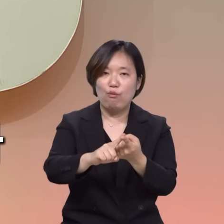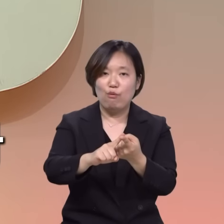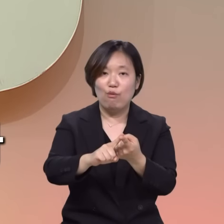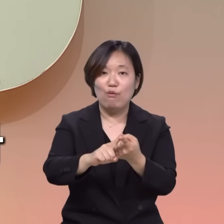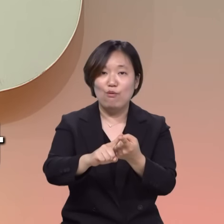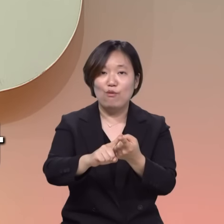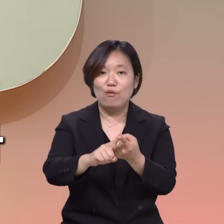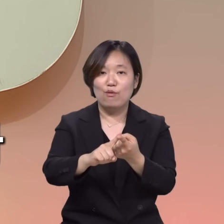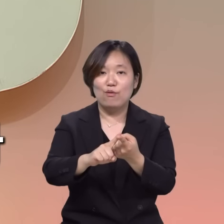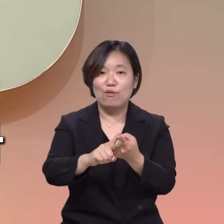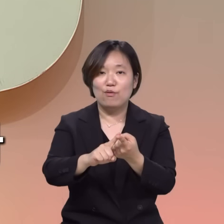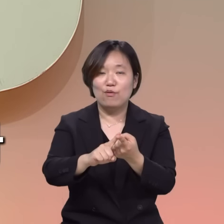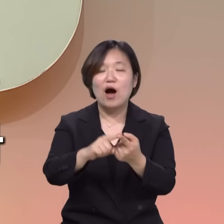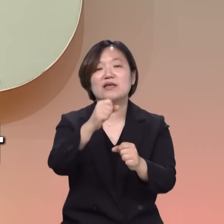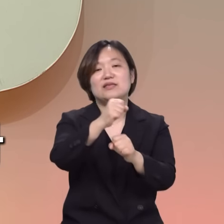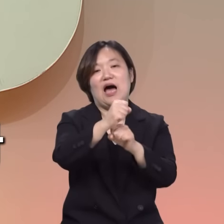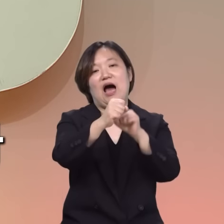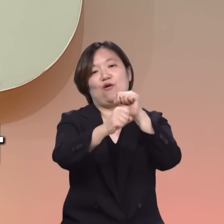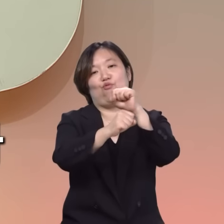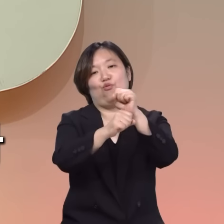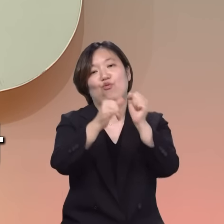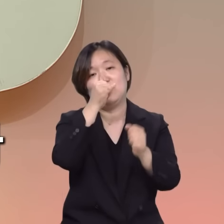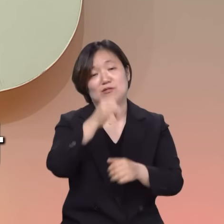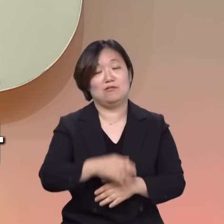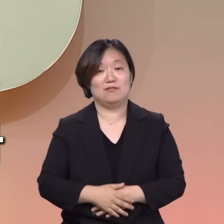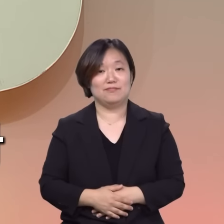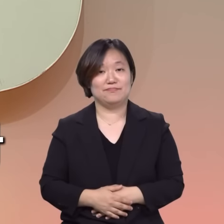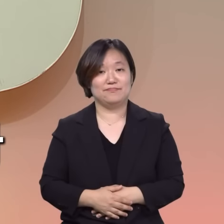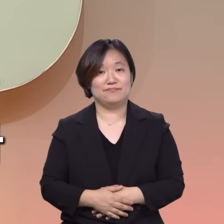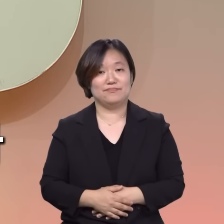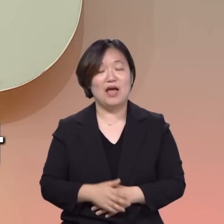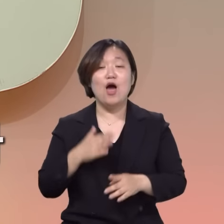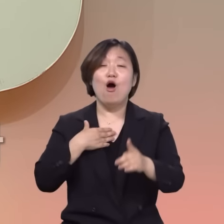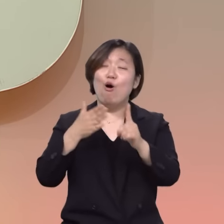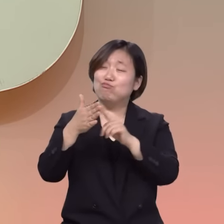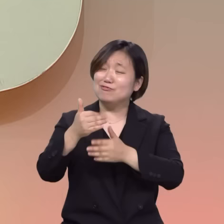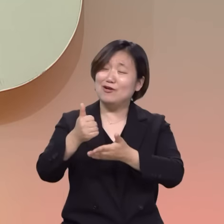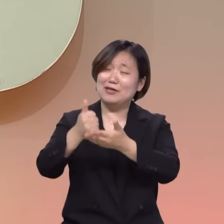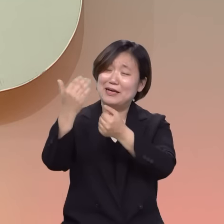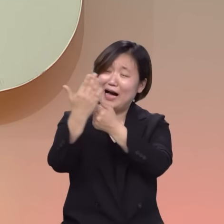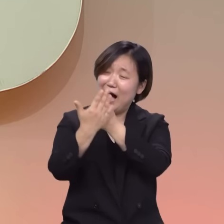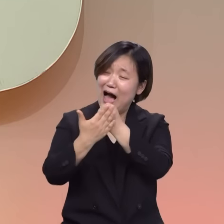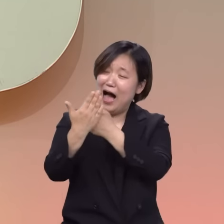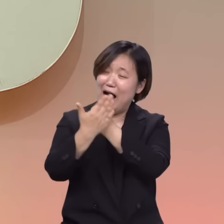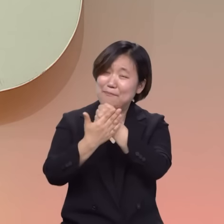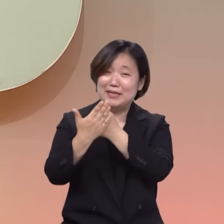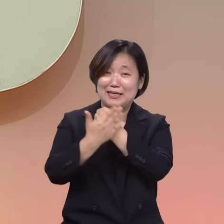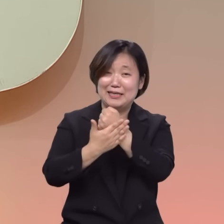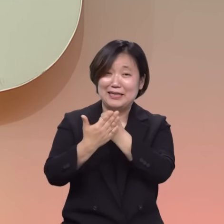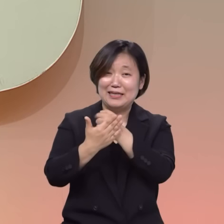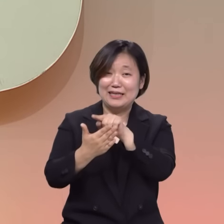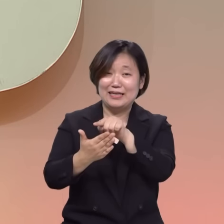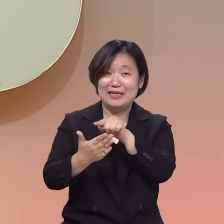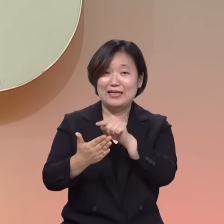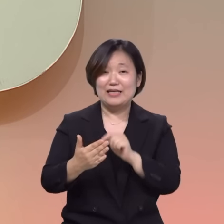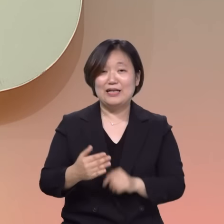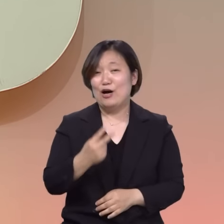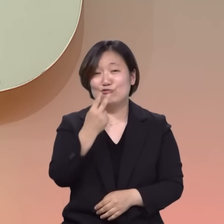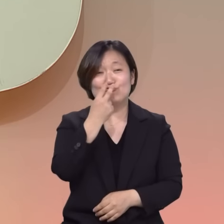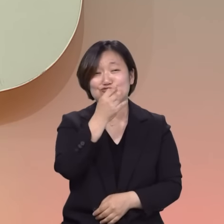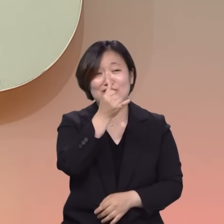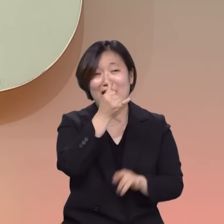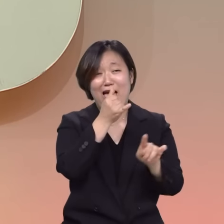있는 것입니다 불보 살림의이 심오한 가피 세계는 중생의 업장의